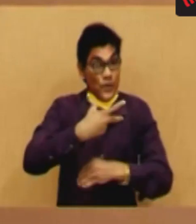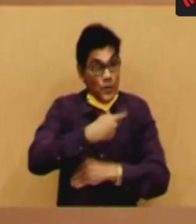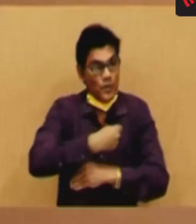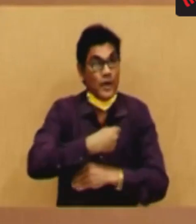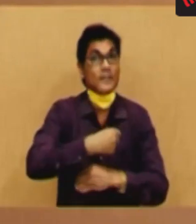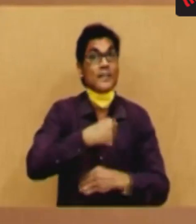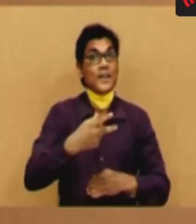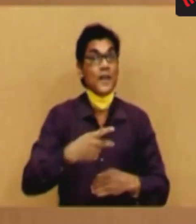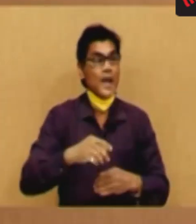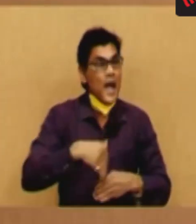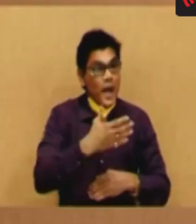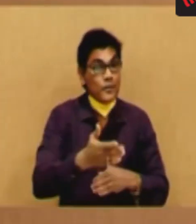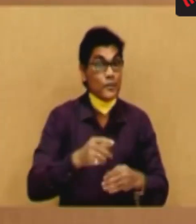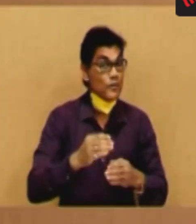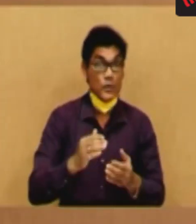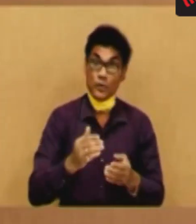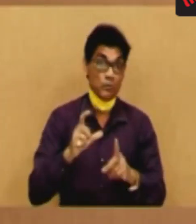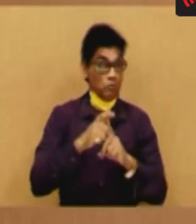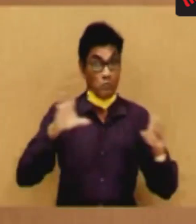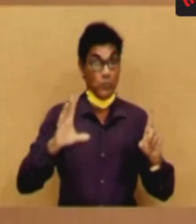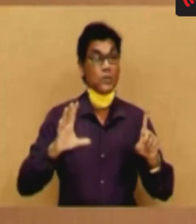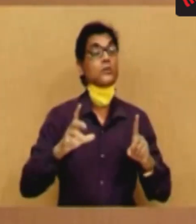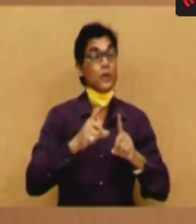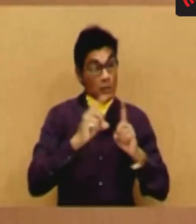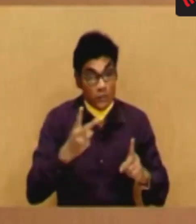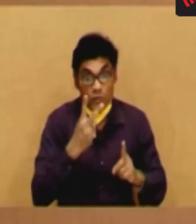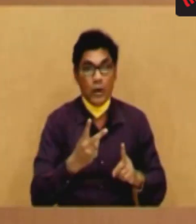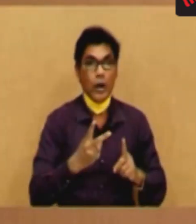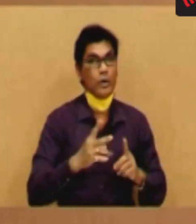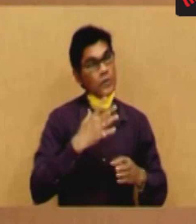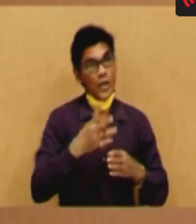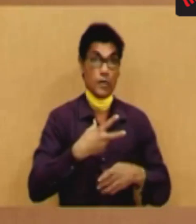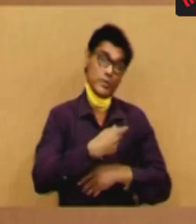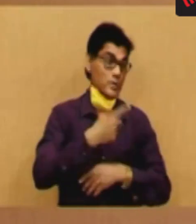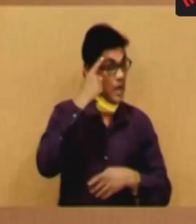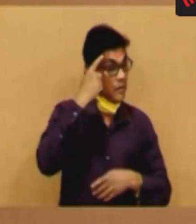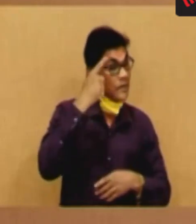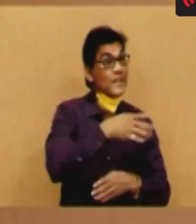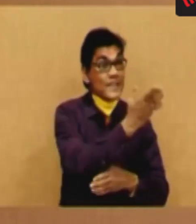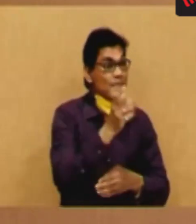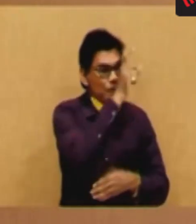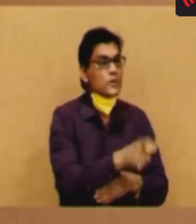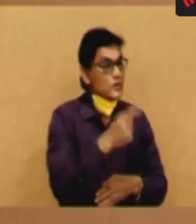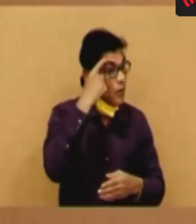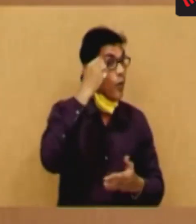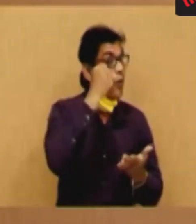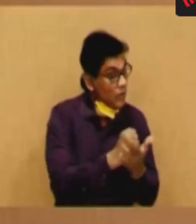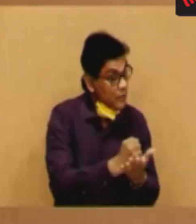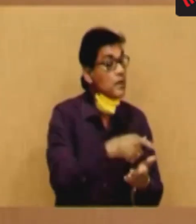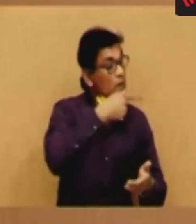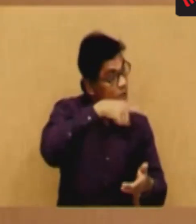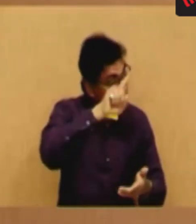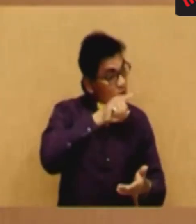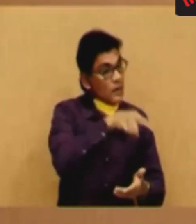ଭ୍ୟାକ୍ସିନ୍ରୁ ଆଉ ଅନ୍ୟ କୌଣସି ବିପଦ ଯେପରି ଭାବରେ ନ ସୃଷ୍ଟି ହୁଏ ସେଇଟା ଯେଉଁଦିନ ଆପଣମାନେ ଡିସାଇଡ଼୍ କରିବେ ଯେ ହଁ ଏଇଟା